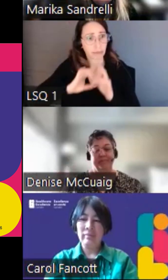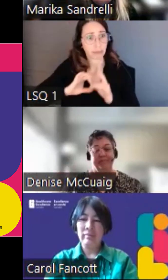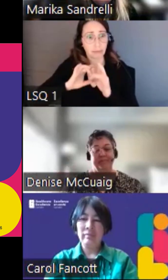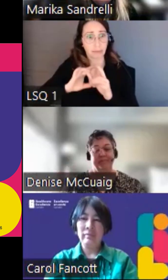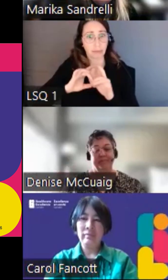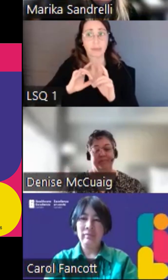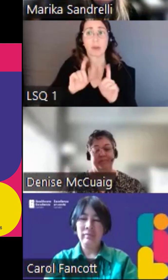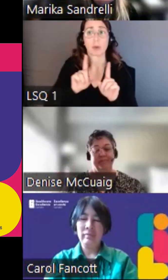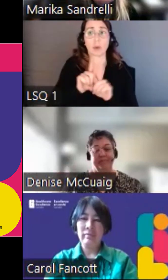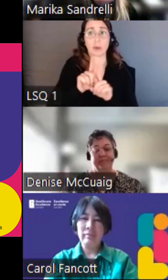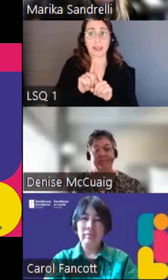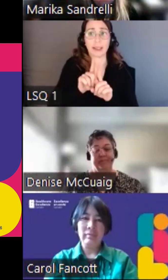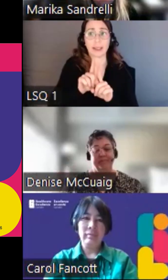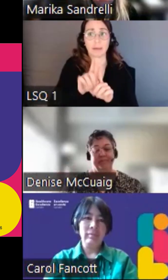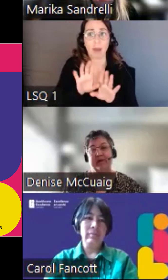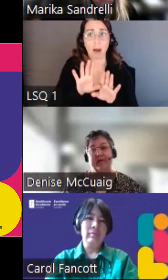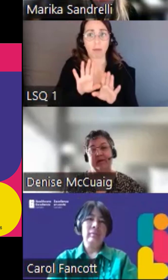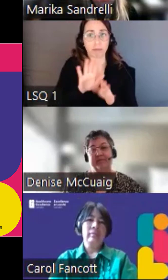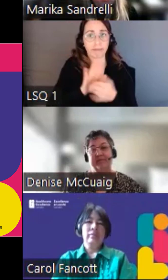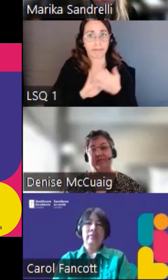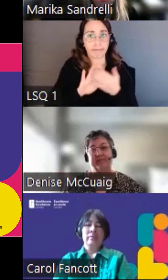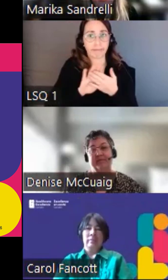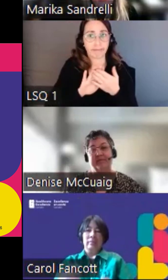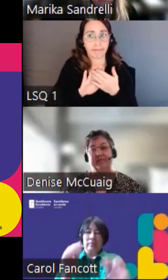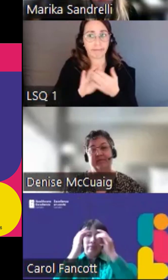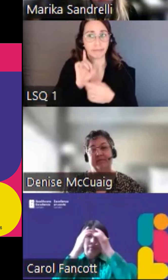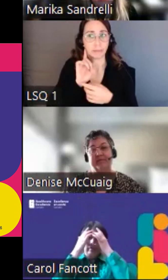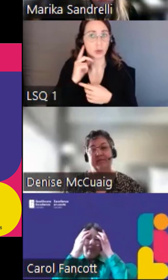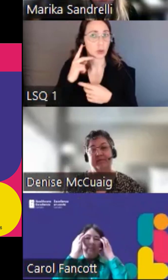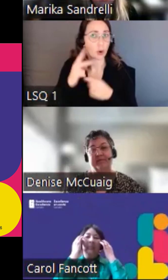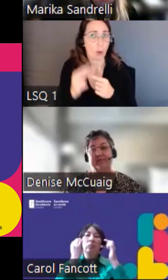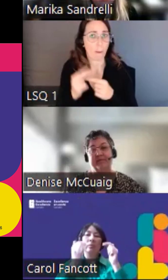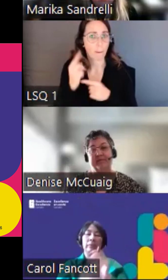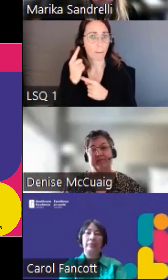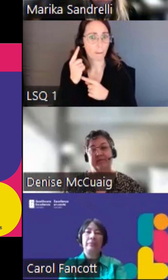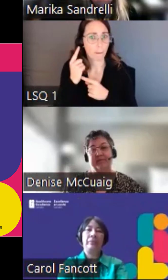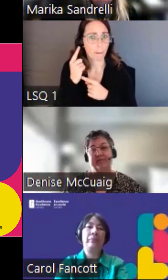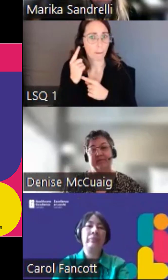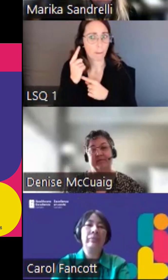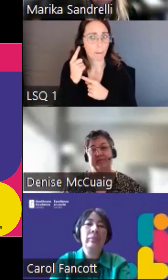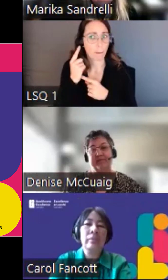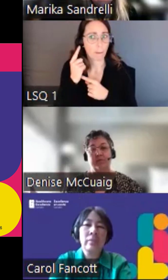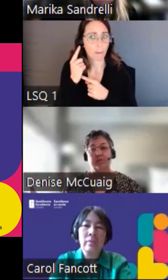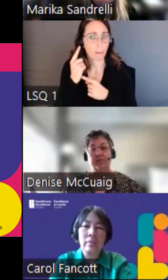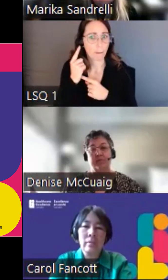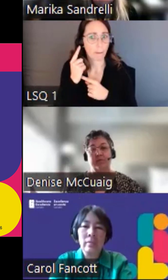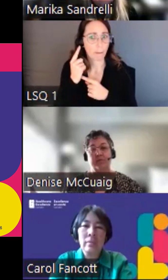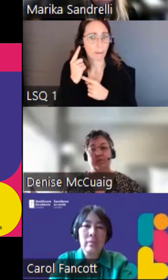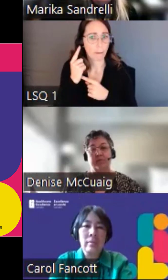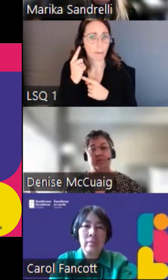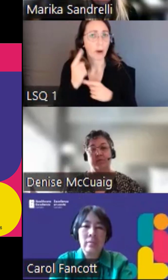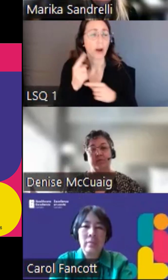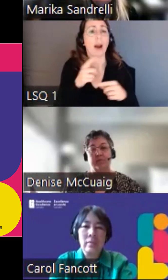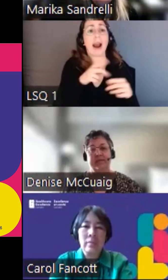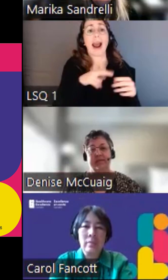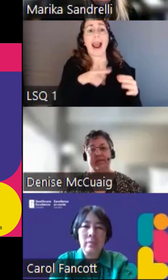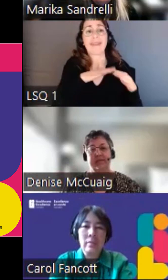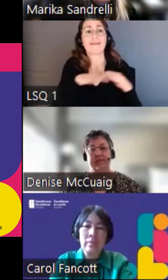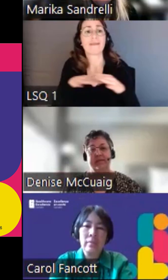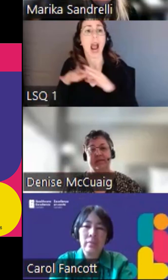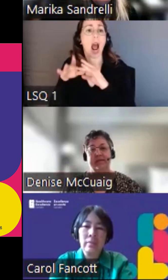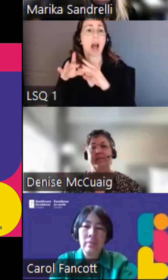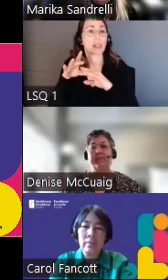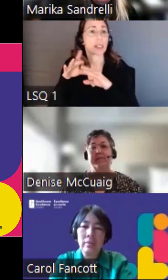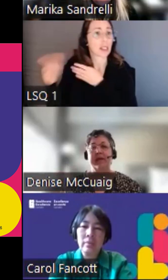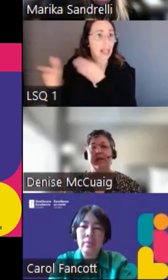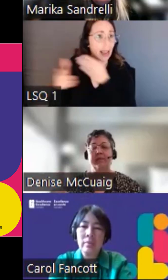Donc, la référence que les services peuvent être organisés autour du traumatisme et les expériences. Dans ma communauté, on appelle